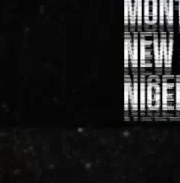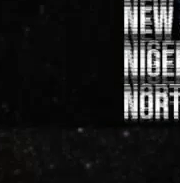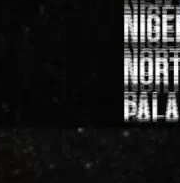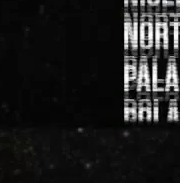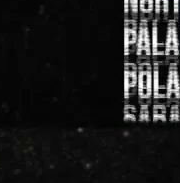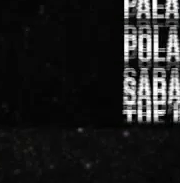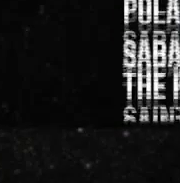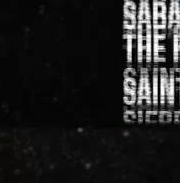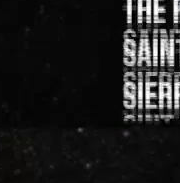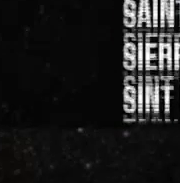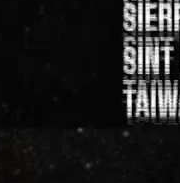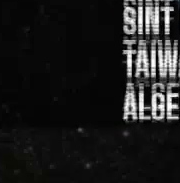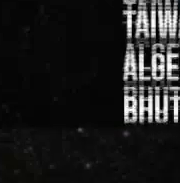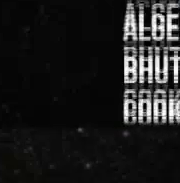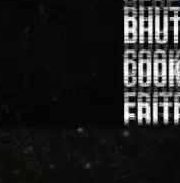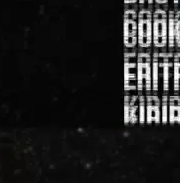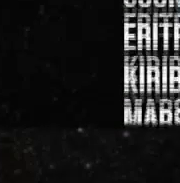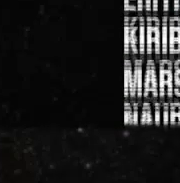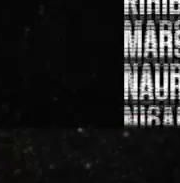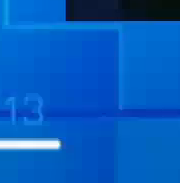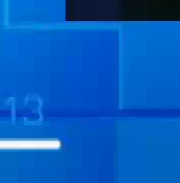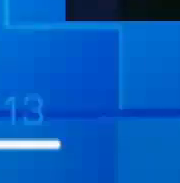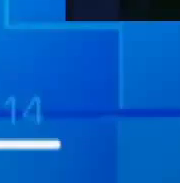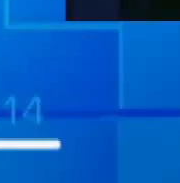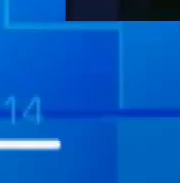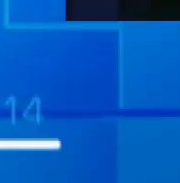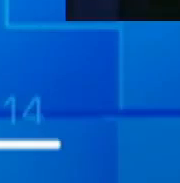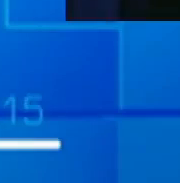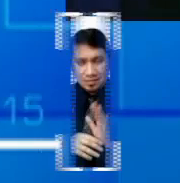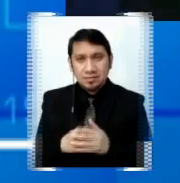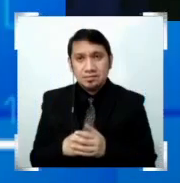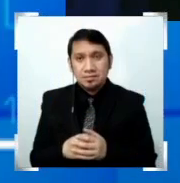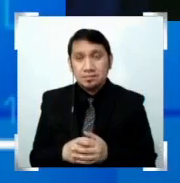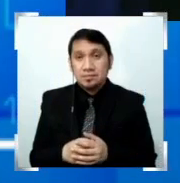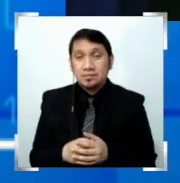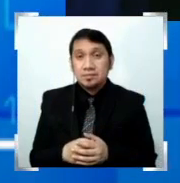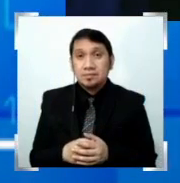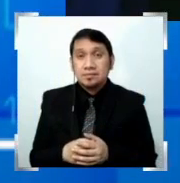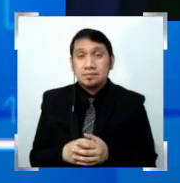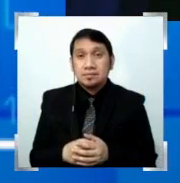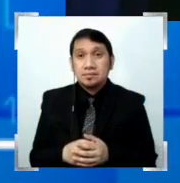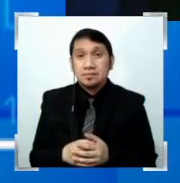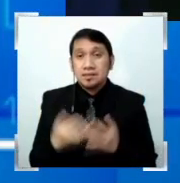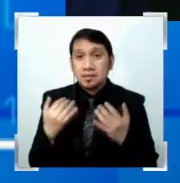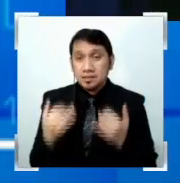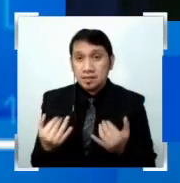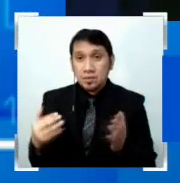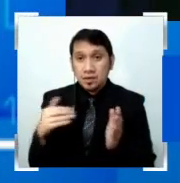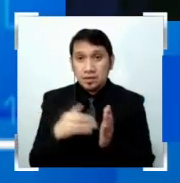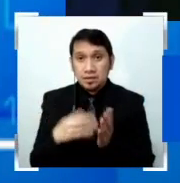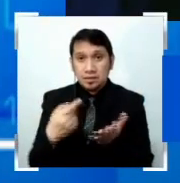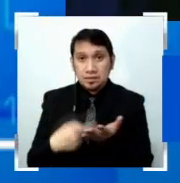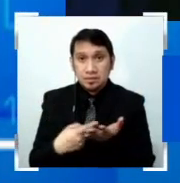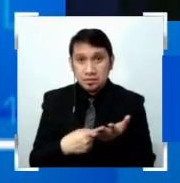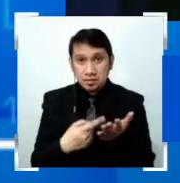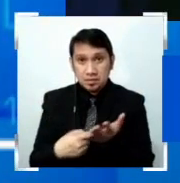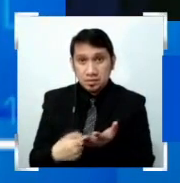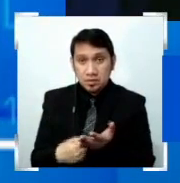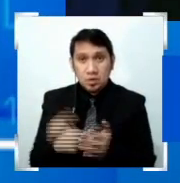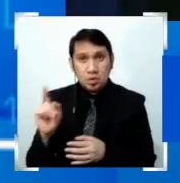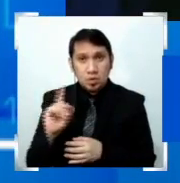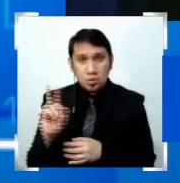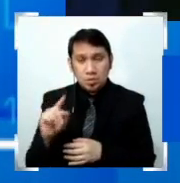teritoryong nasa green list o may mababang kaso ng COVID-19. Mamaya po, pupulungan muli yan para iripasok po kung ano yung mga green